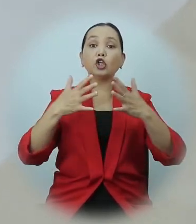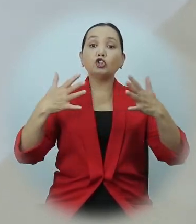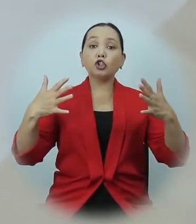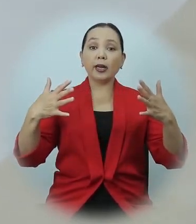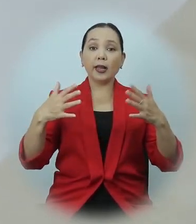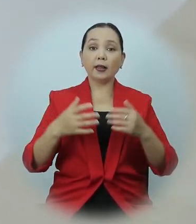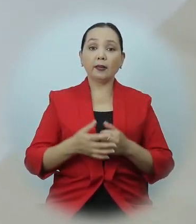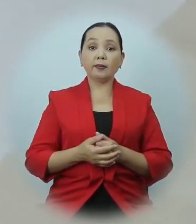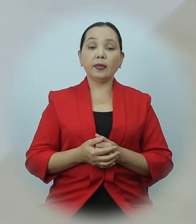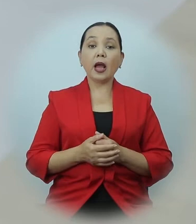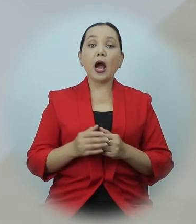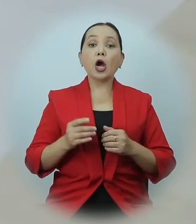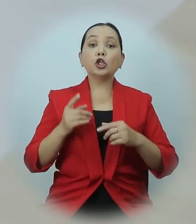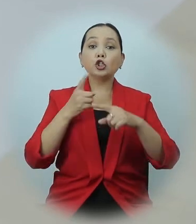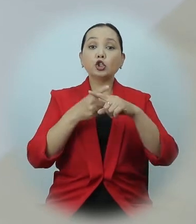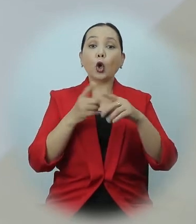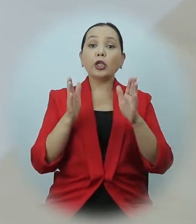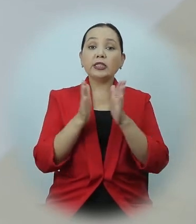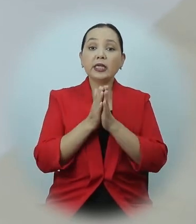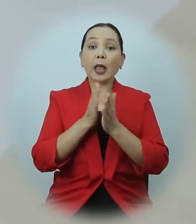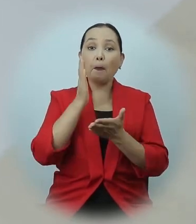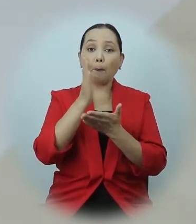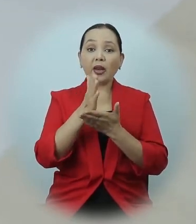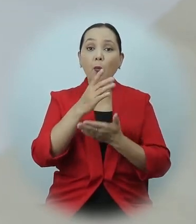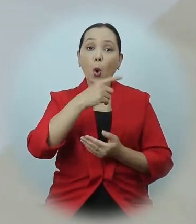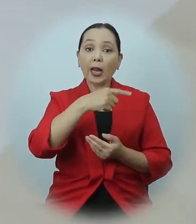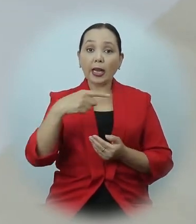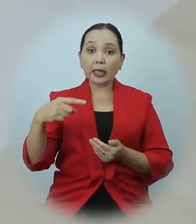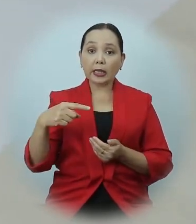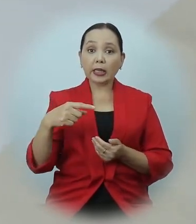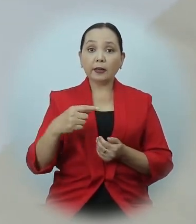расширение. Соединяем сначала прямой линией